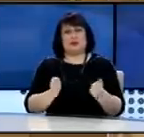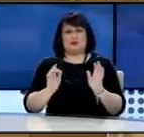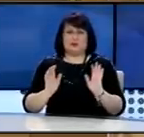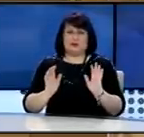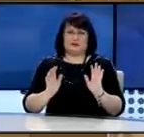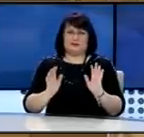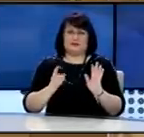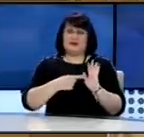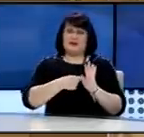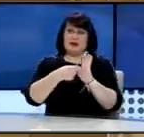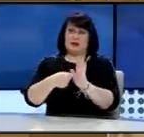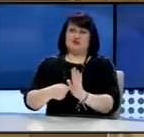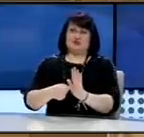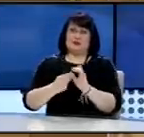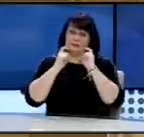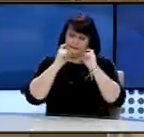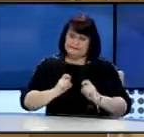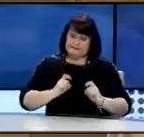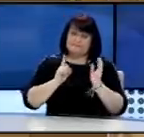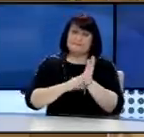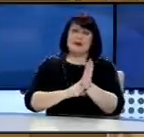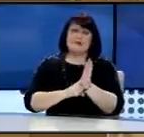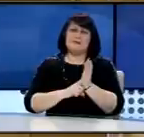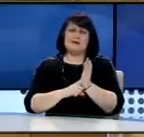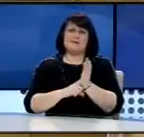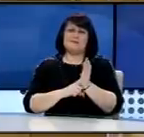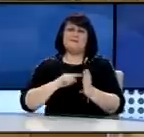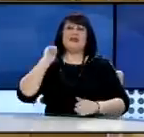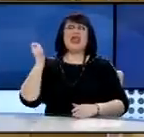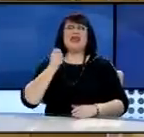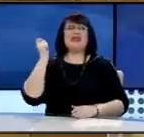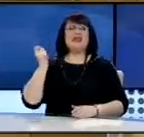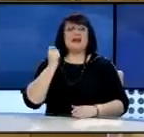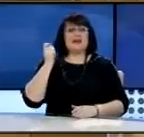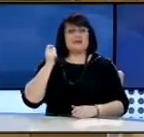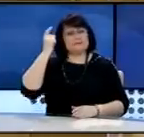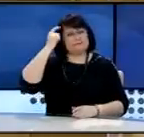Απαιτείται, θα έλεγα, εθνική σύνεση,